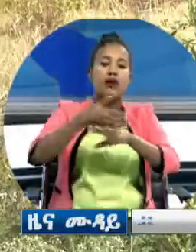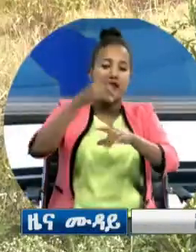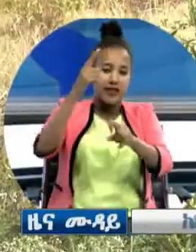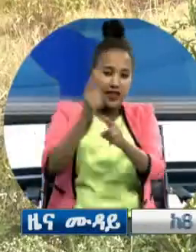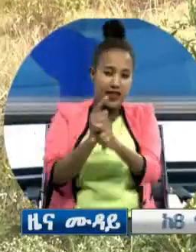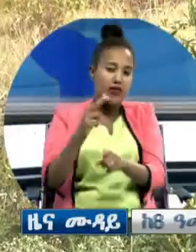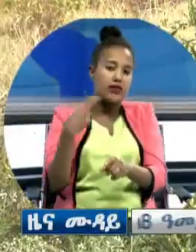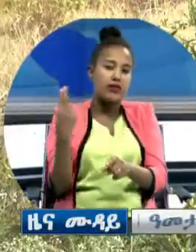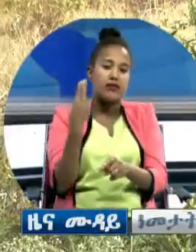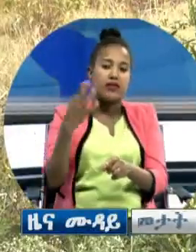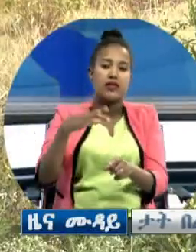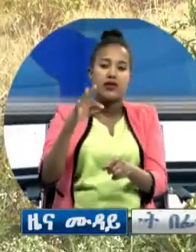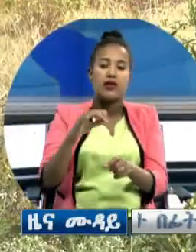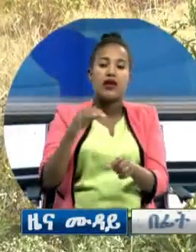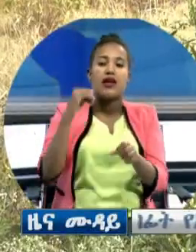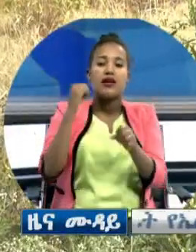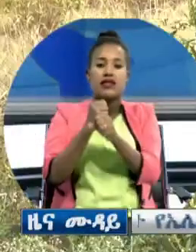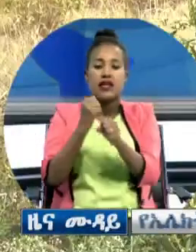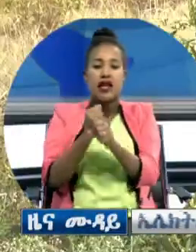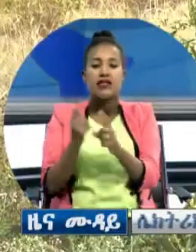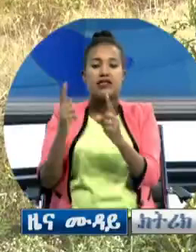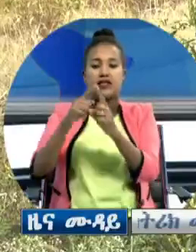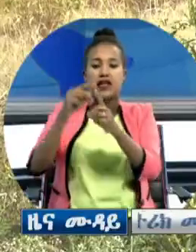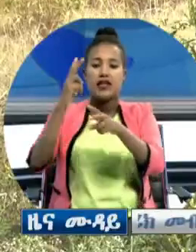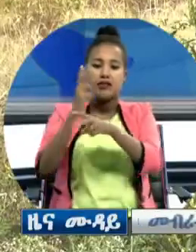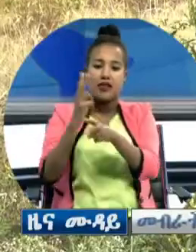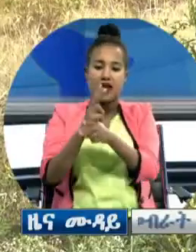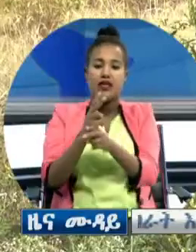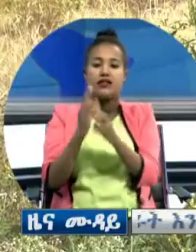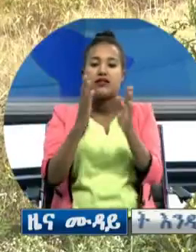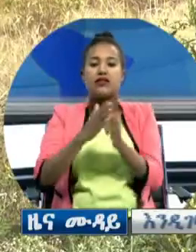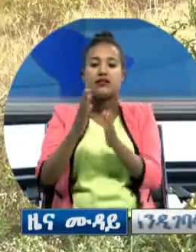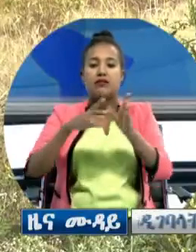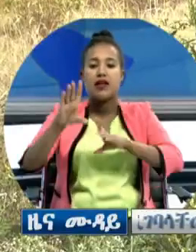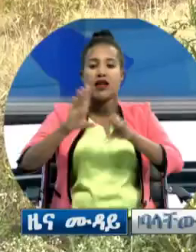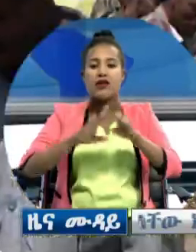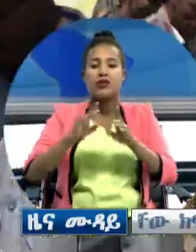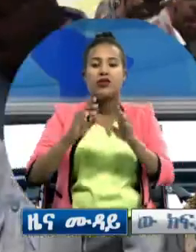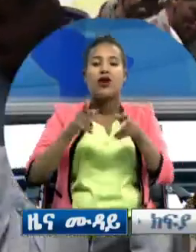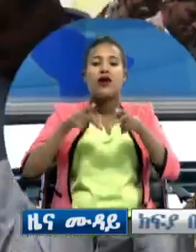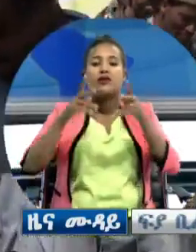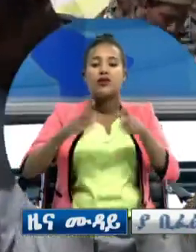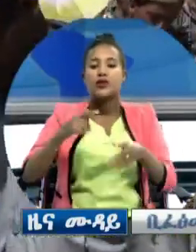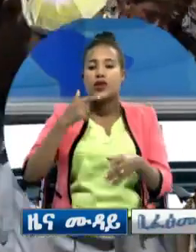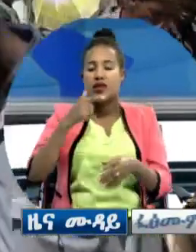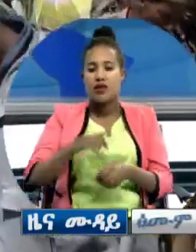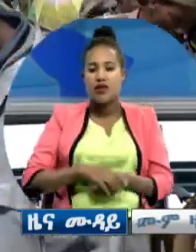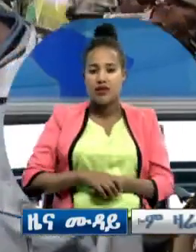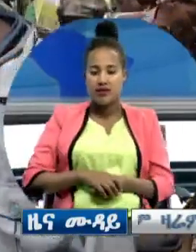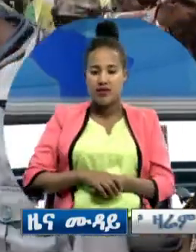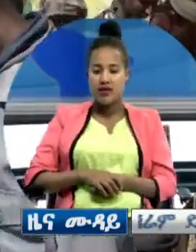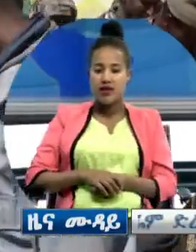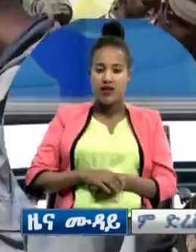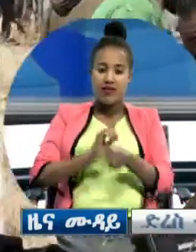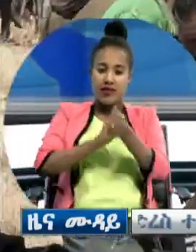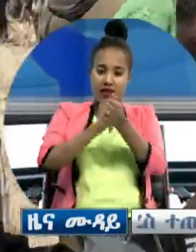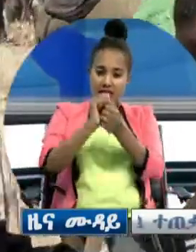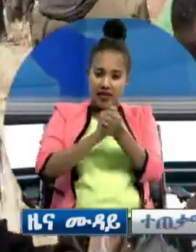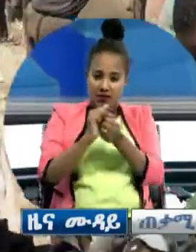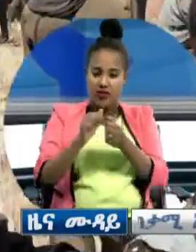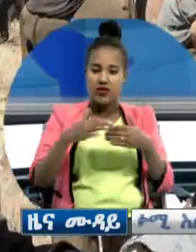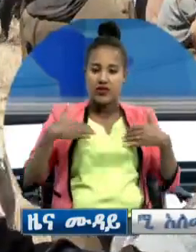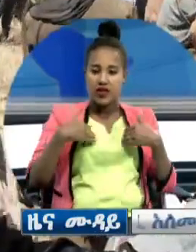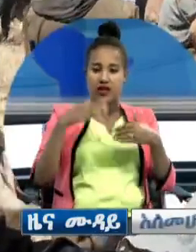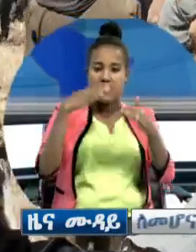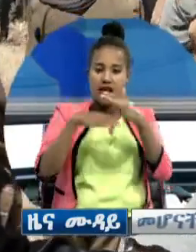ጥቅም እንዲያስገኙ ከአሰራር እስከ ጥበቃ ዝግጅት ማድረጋቸውን አርሶ አደሮቹ ጠቁመዋል። በሰው እንዳይቦረቦሩ፣ ከብት እንዳይገባ በመጠበቅ